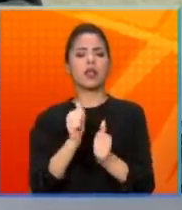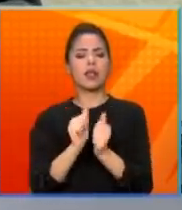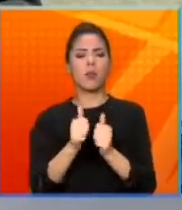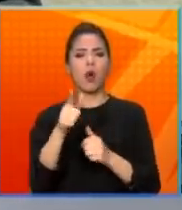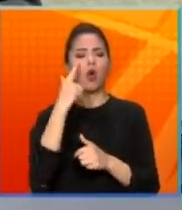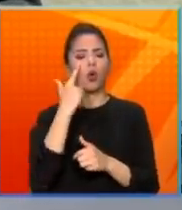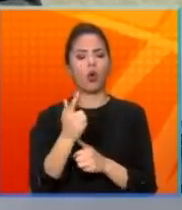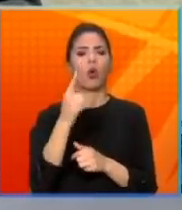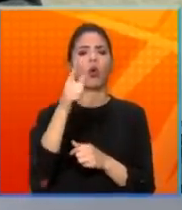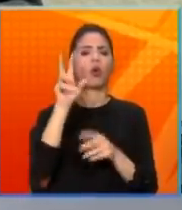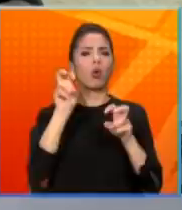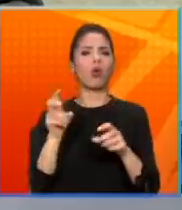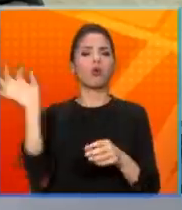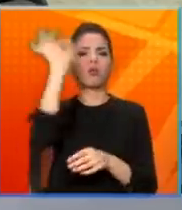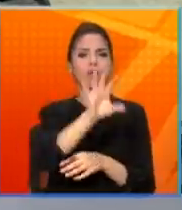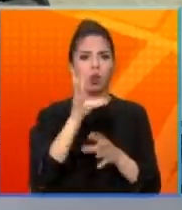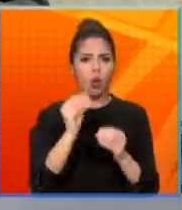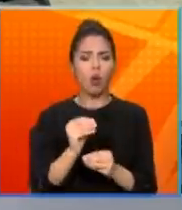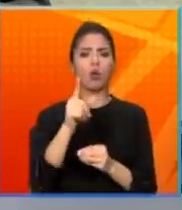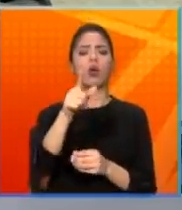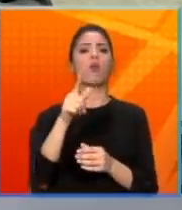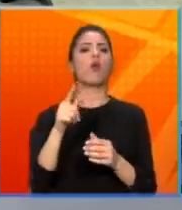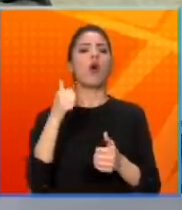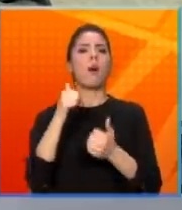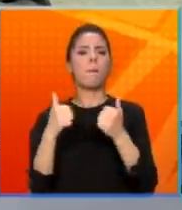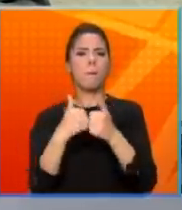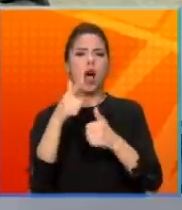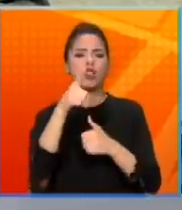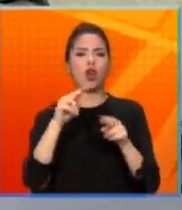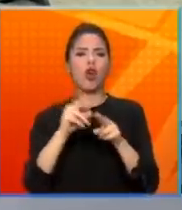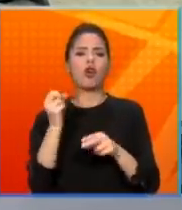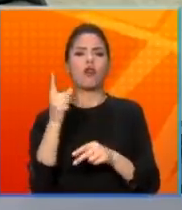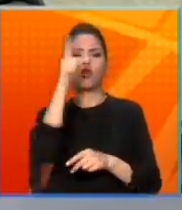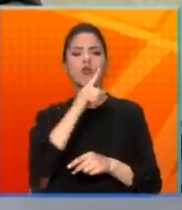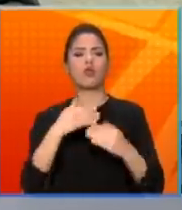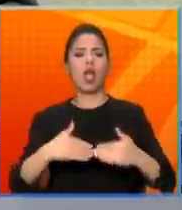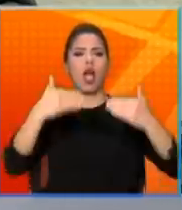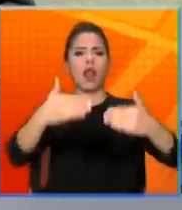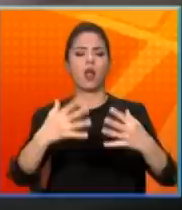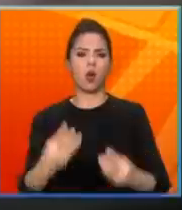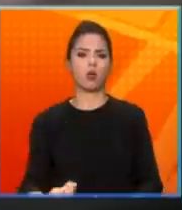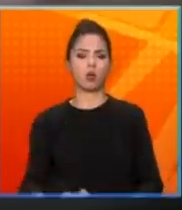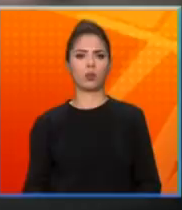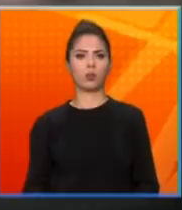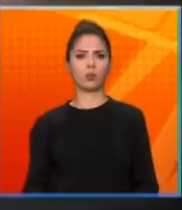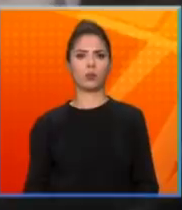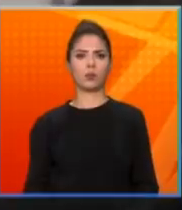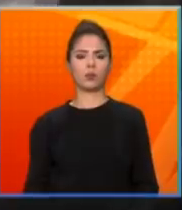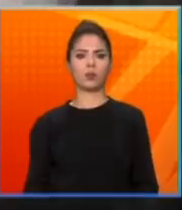planlanan Ascoli-Cremonese karşılaşması koronavirüs tehdidi nedeniyle ertelendi.